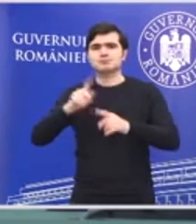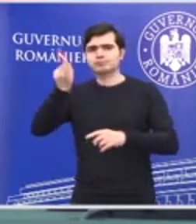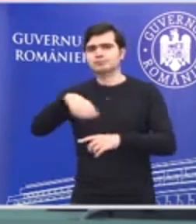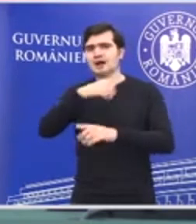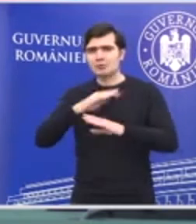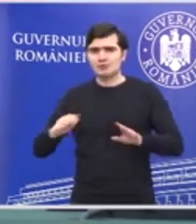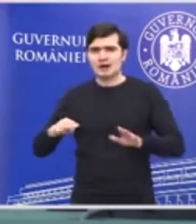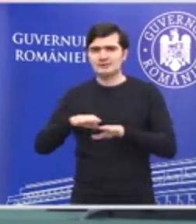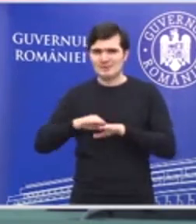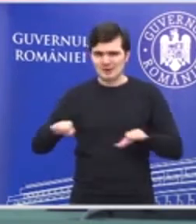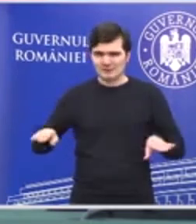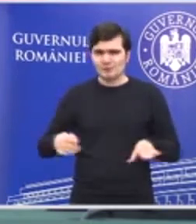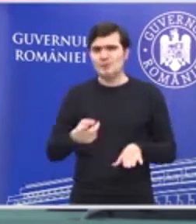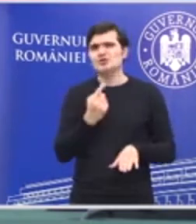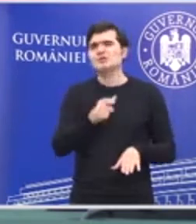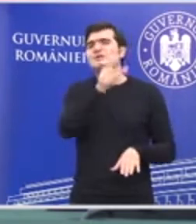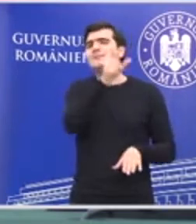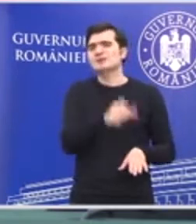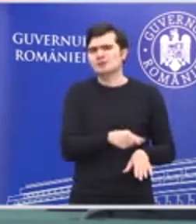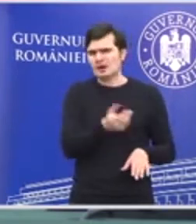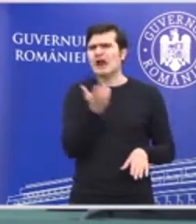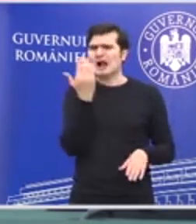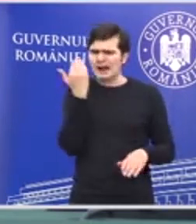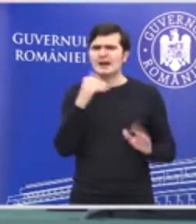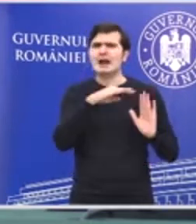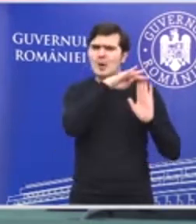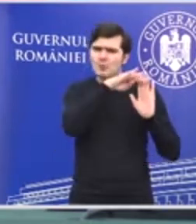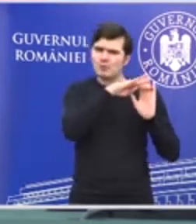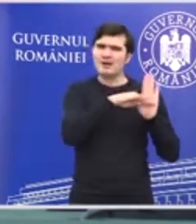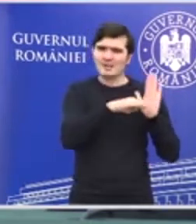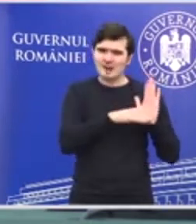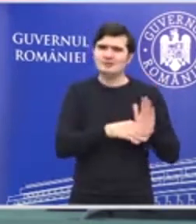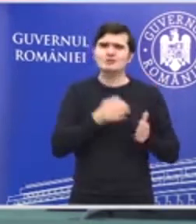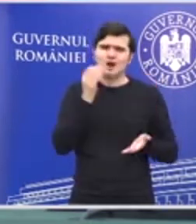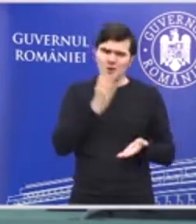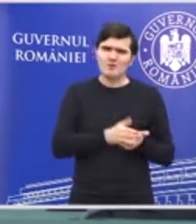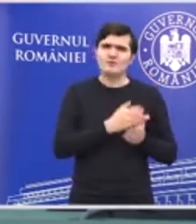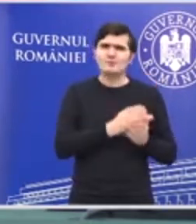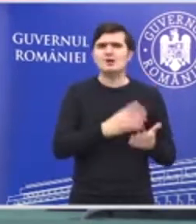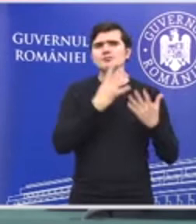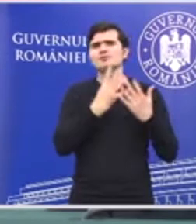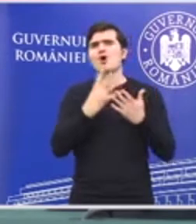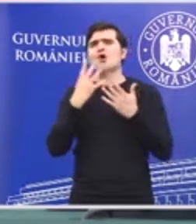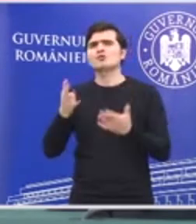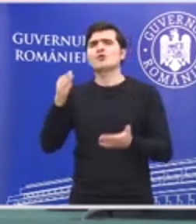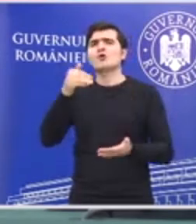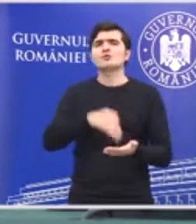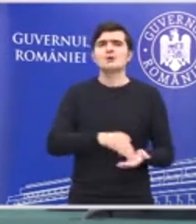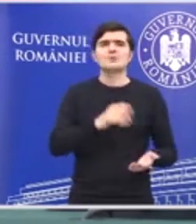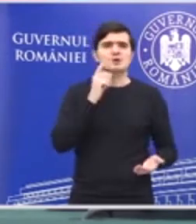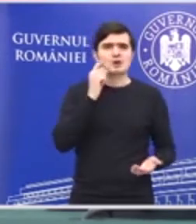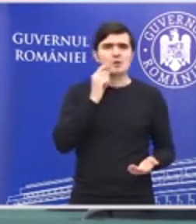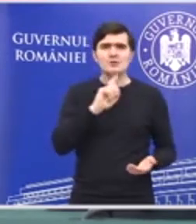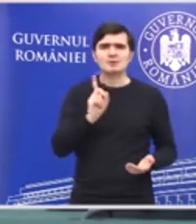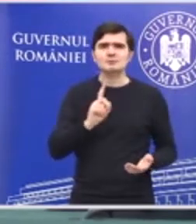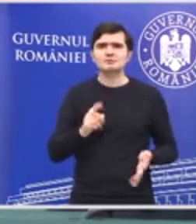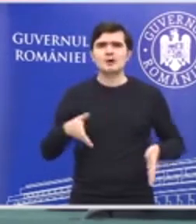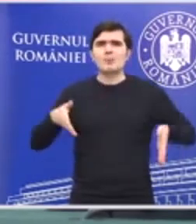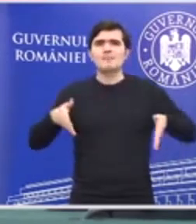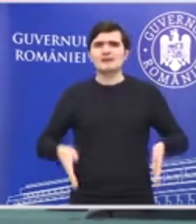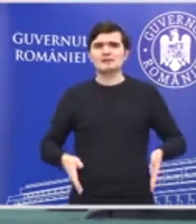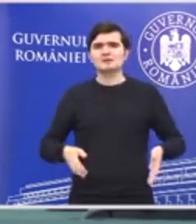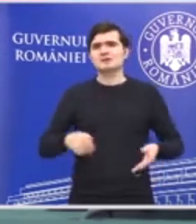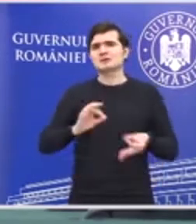persoanele programate, care și-au confirmat programarea, avem circa 99.000 de persoane care nu s-au prezentat, care și-au